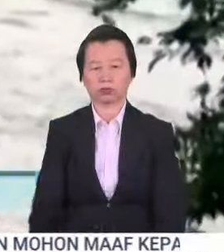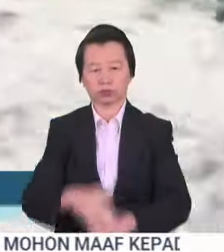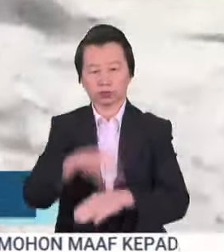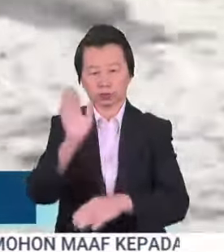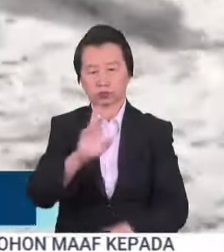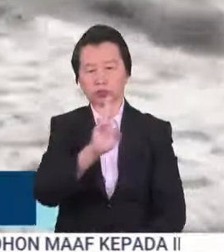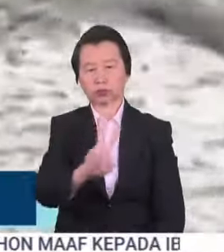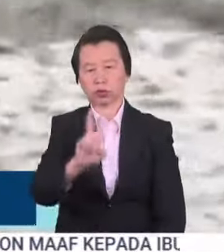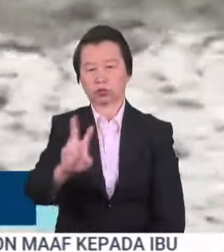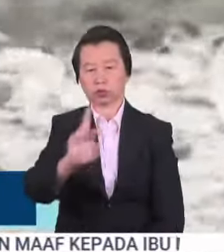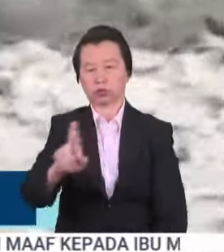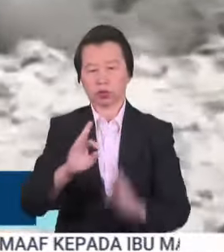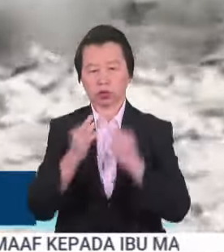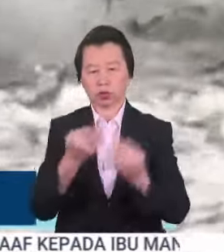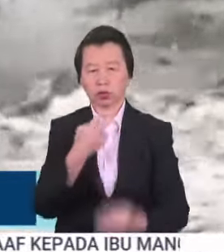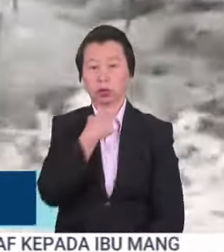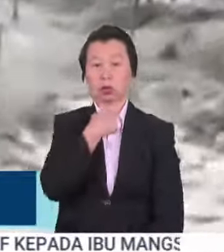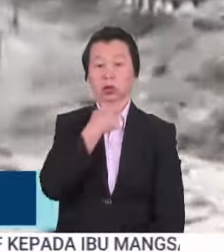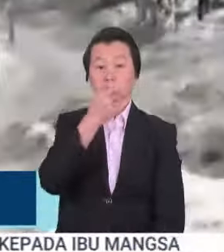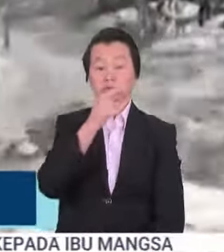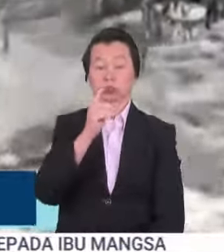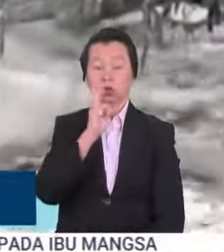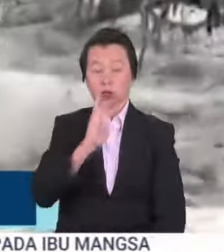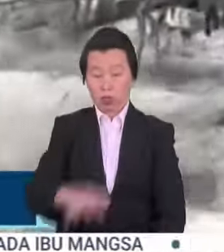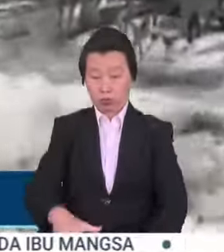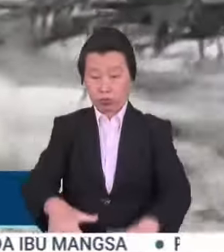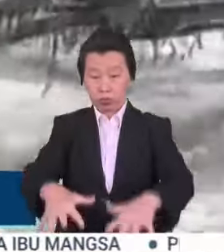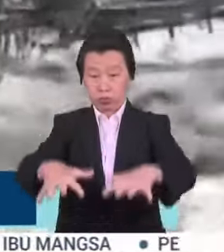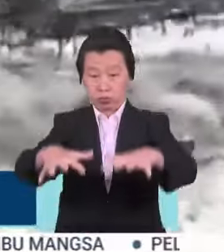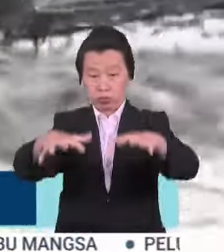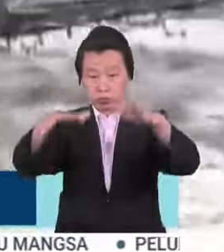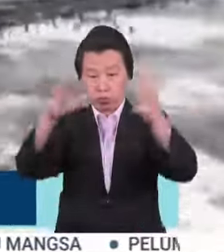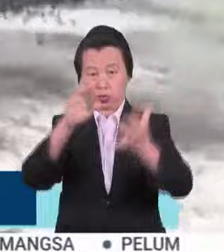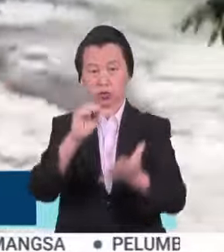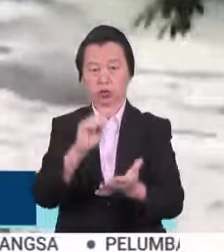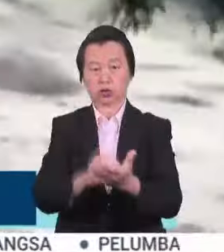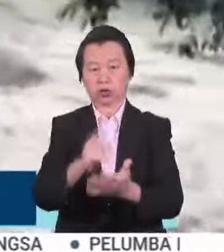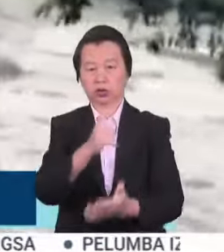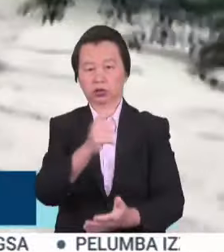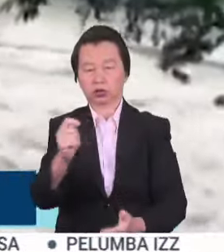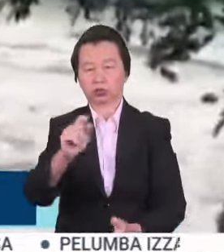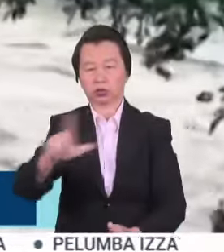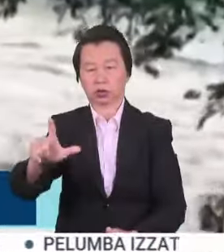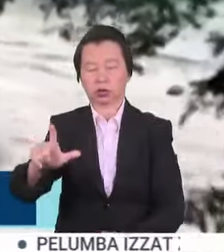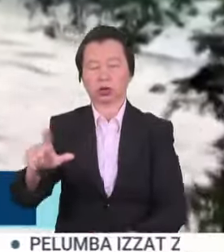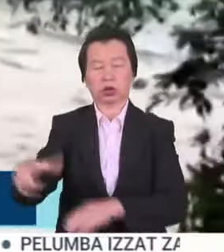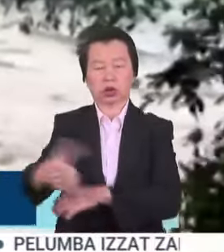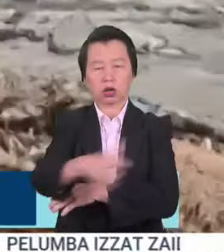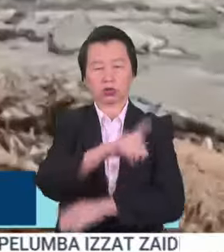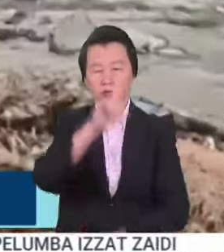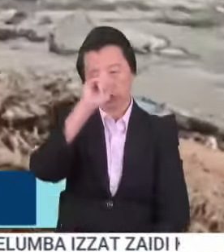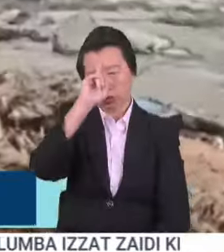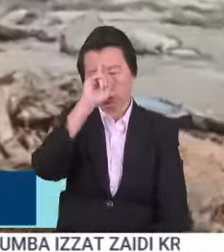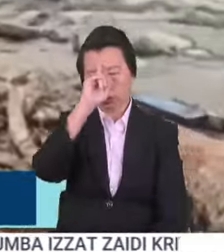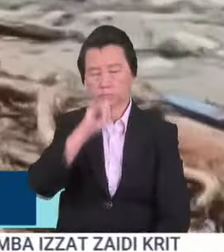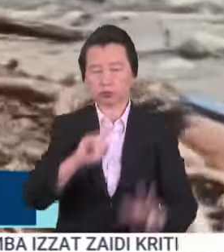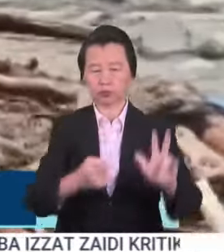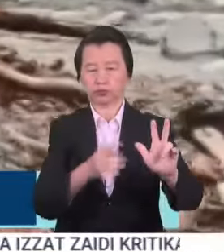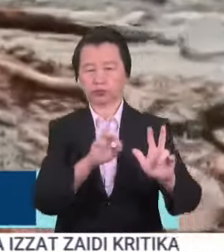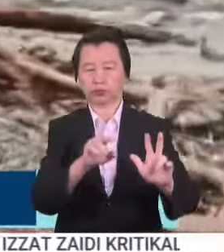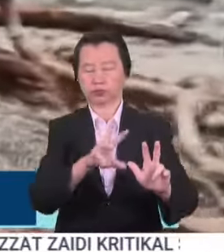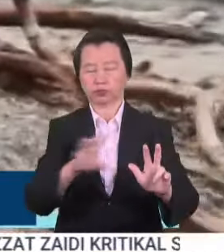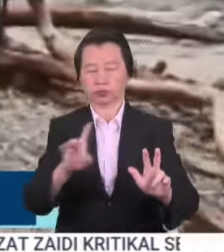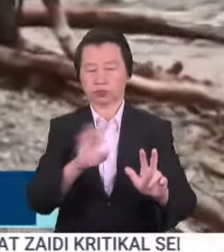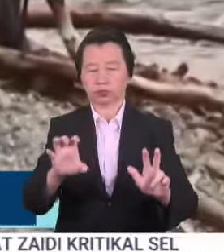Lebih 22,000 keluarga terjejas akibat banjir kilat yang melanda Sikkim, timur laut India. Dianggar lebih 3,800